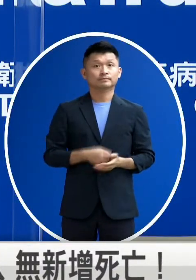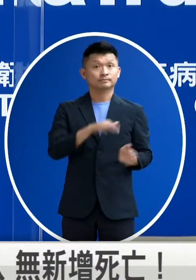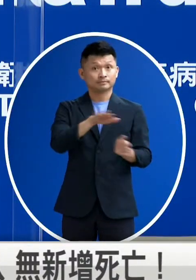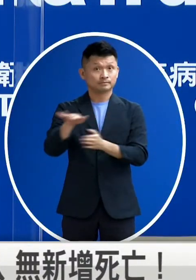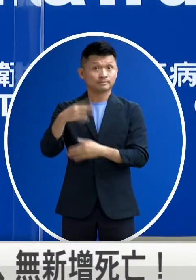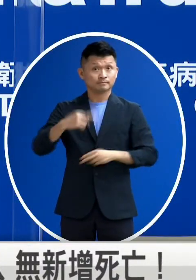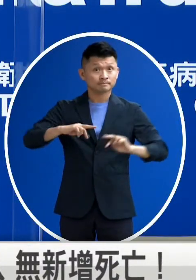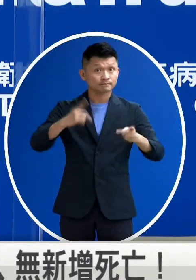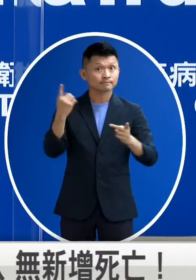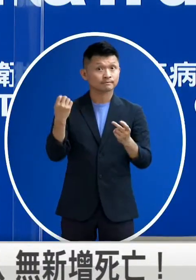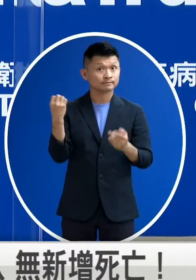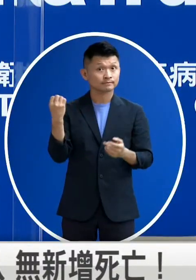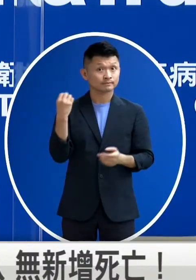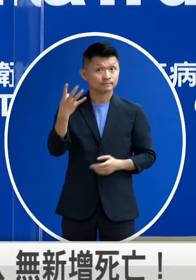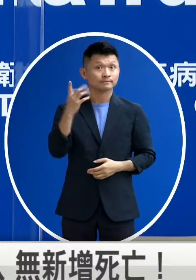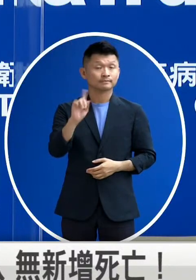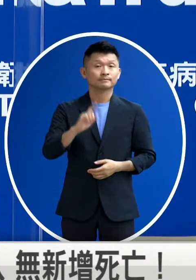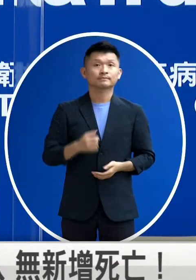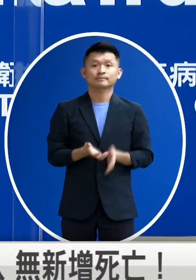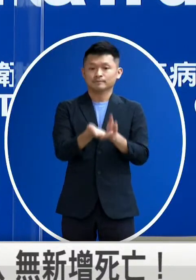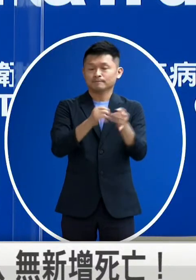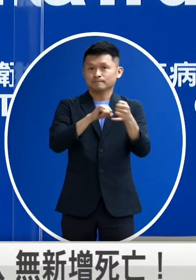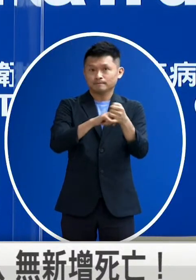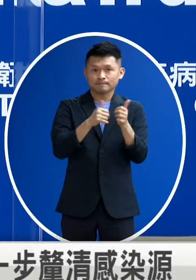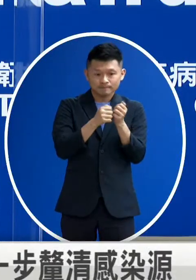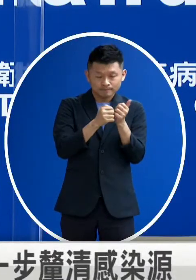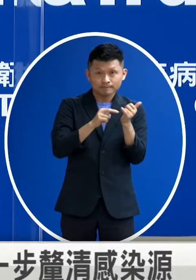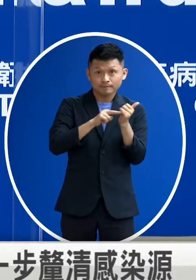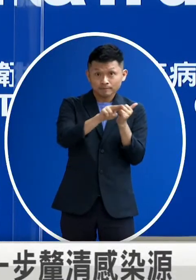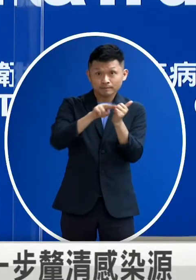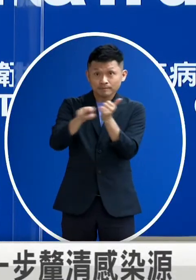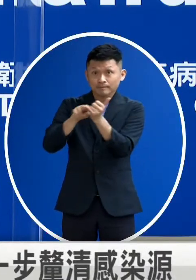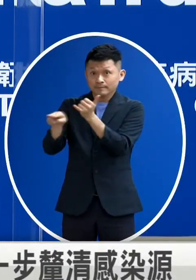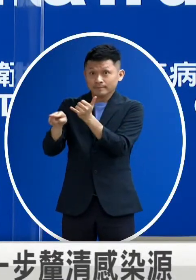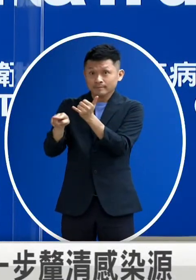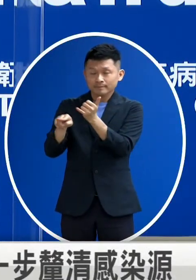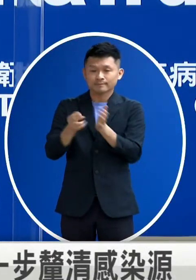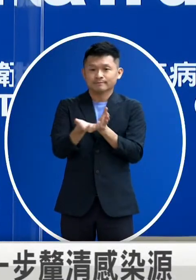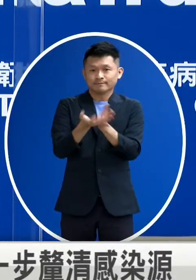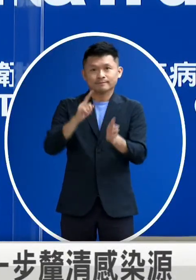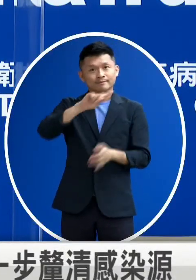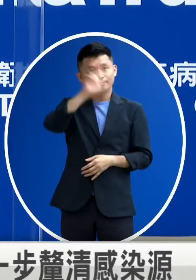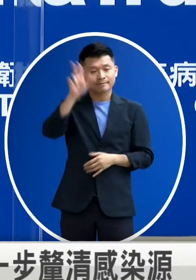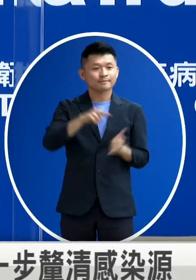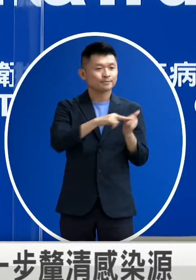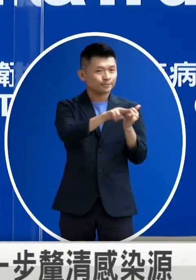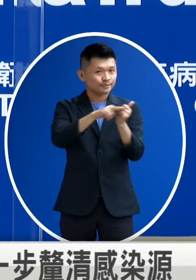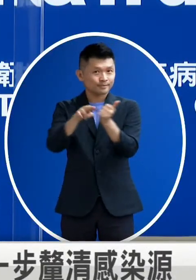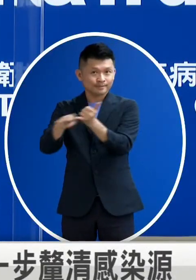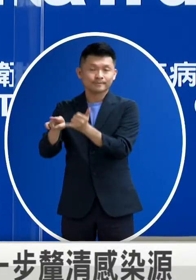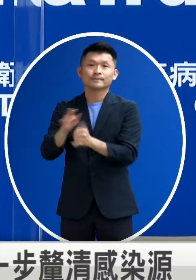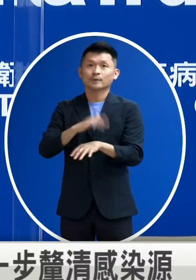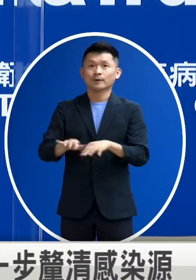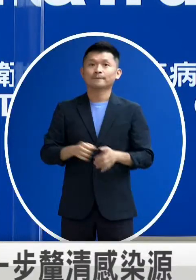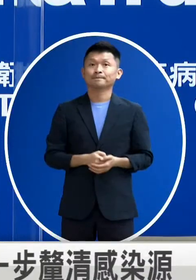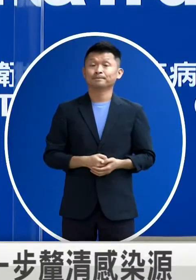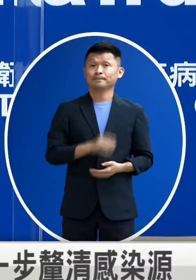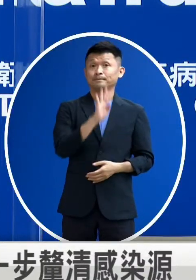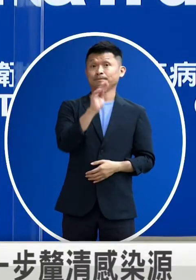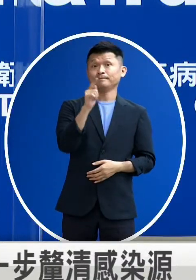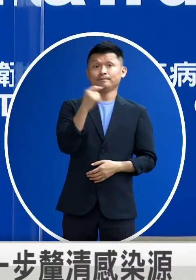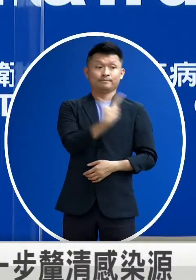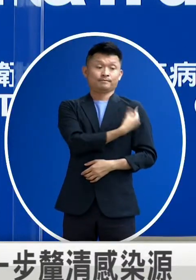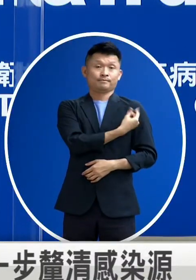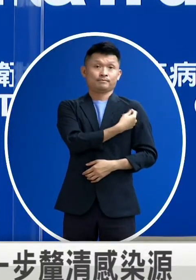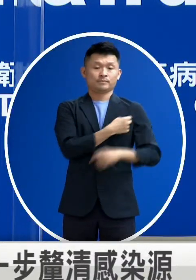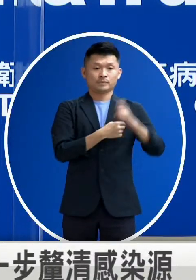部分，就是这次预约的这个简讯都在会在前一天陆续发送、哦、所以像 BNT 的话会